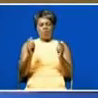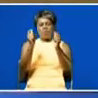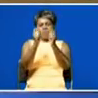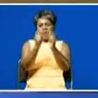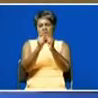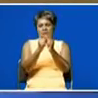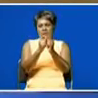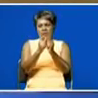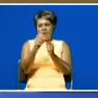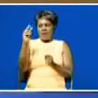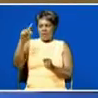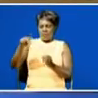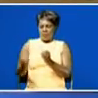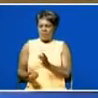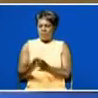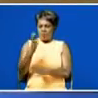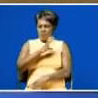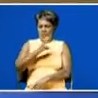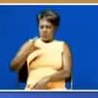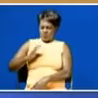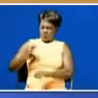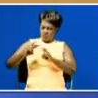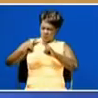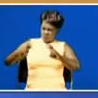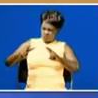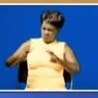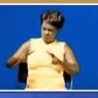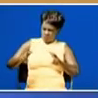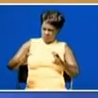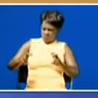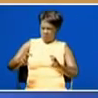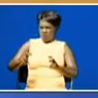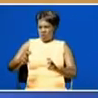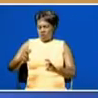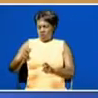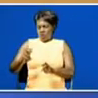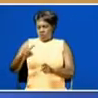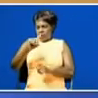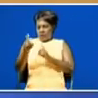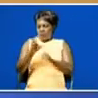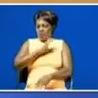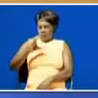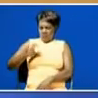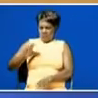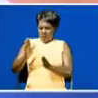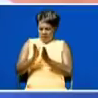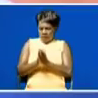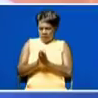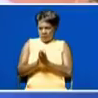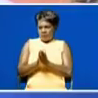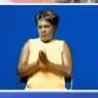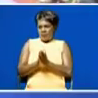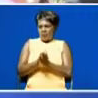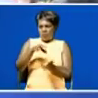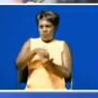Nao wabunge wakiapa kuunda kamati maalum ya kupiga msasa NEC na Wizara ya Elimu wakidai tukio hilo si la kawaida. What